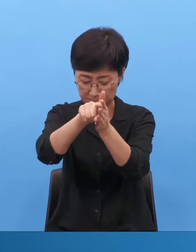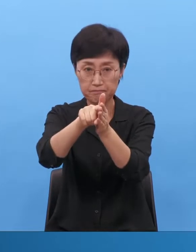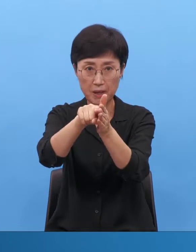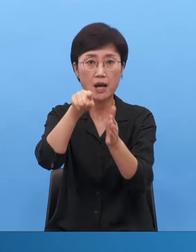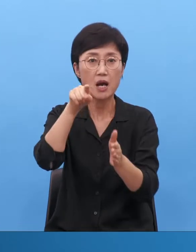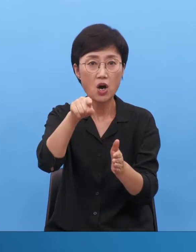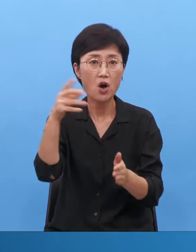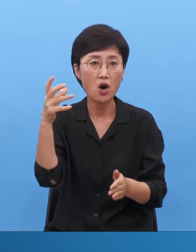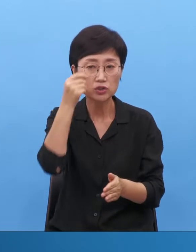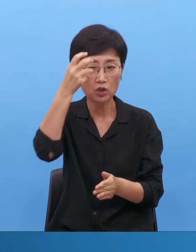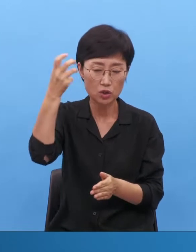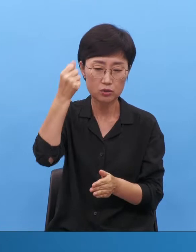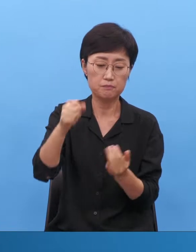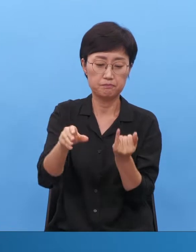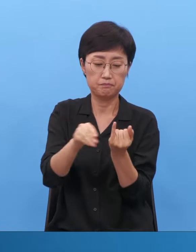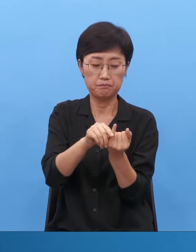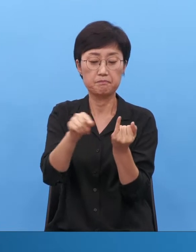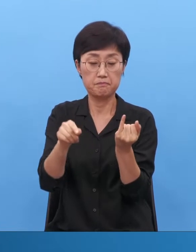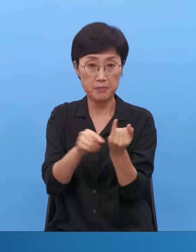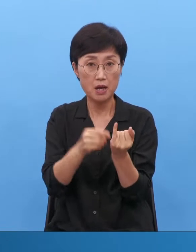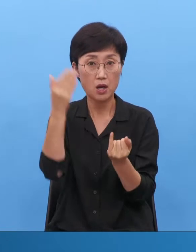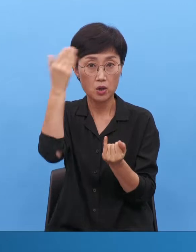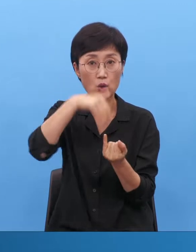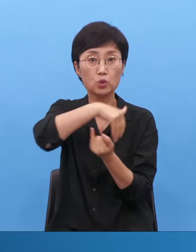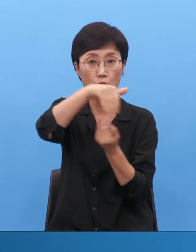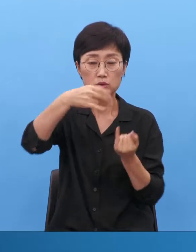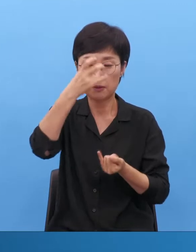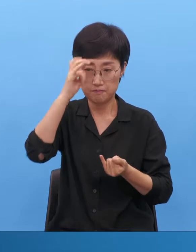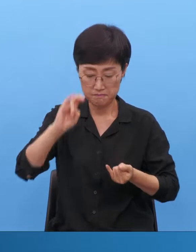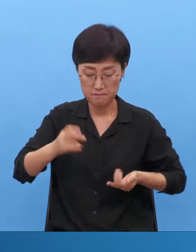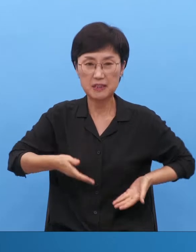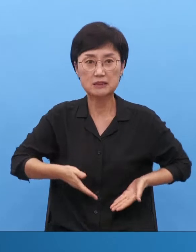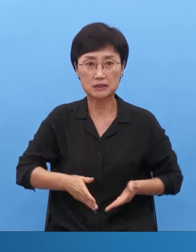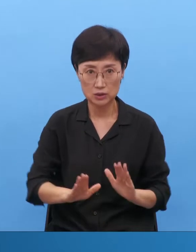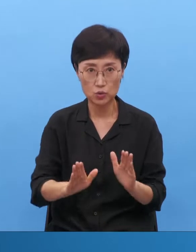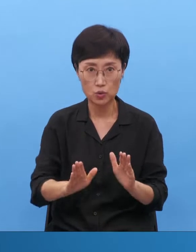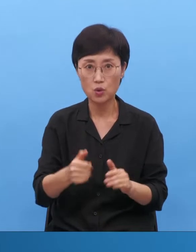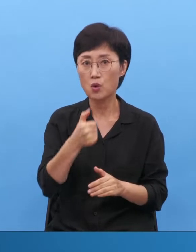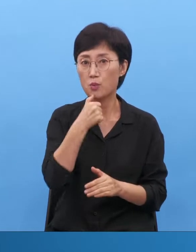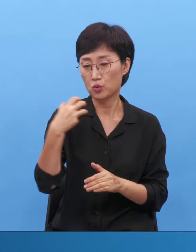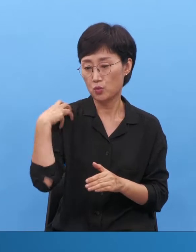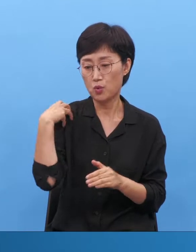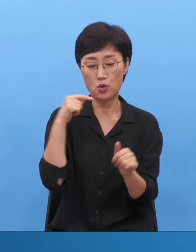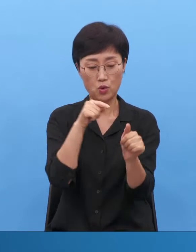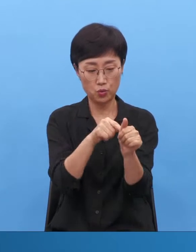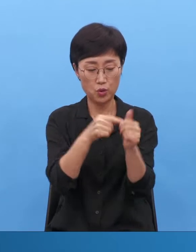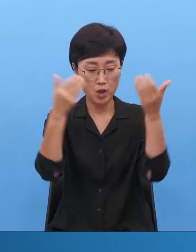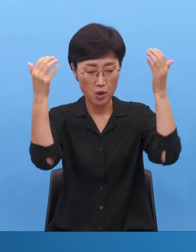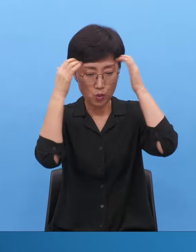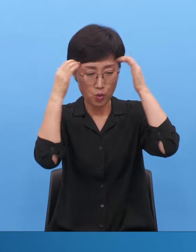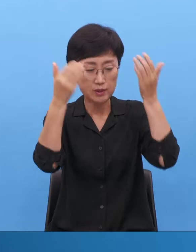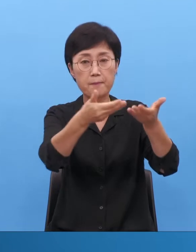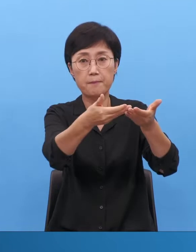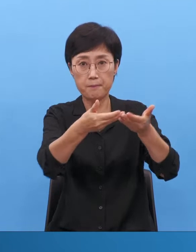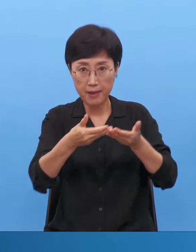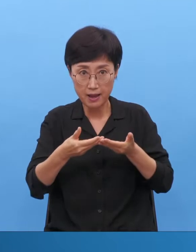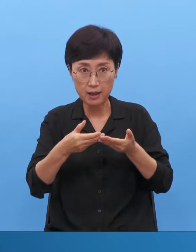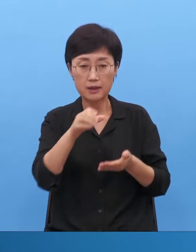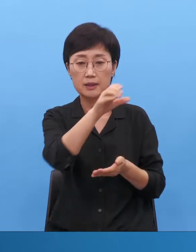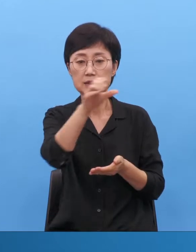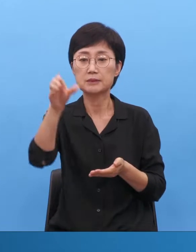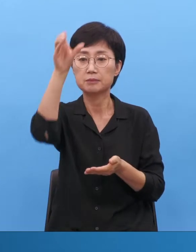그리스도를 믿사오니 이는 성령으로 잉태하사 동정녀 마리아에게 나시고 본디오 빌라도에게